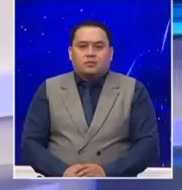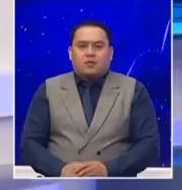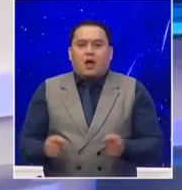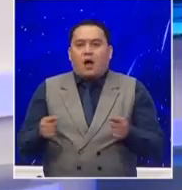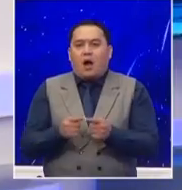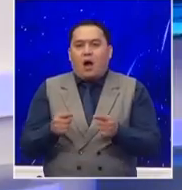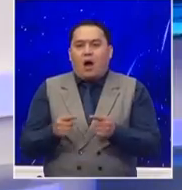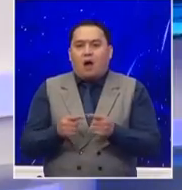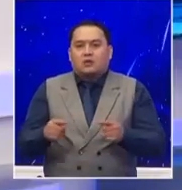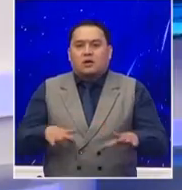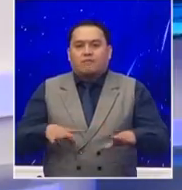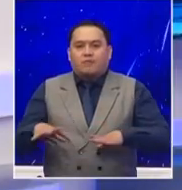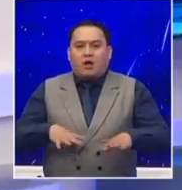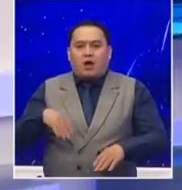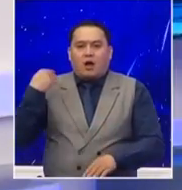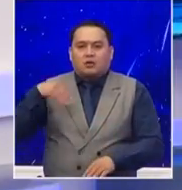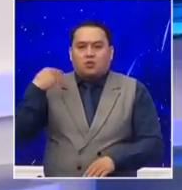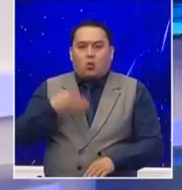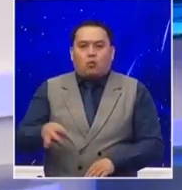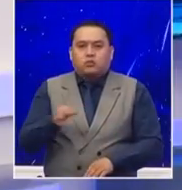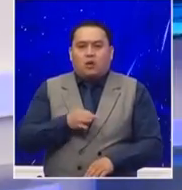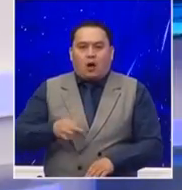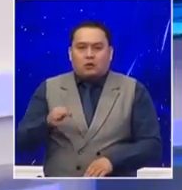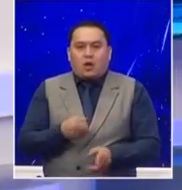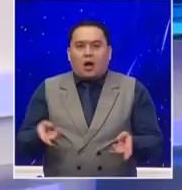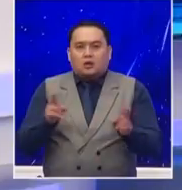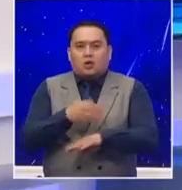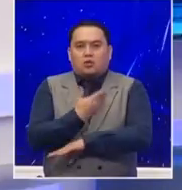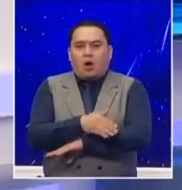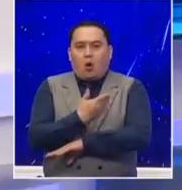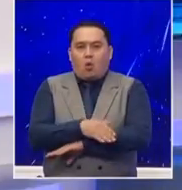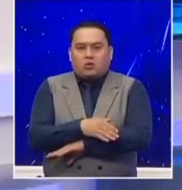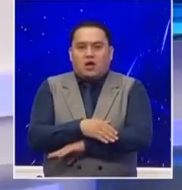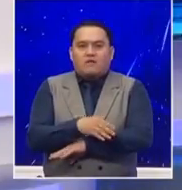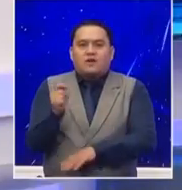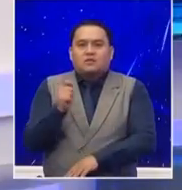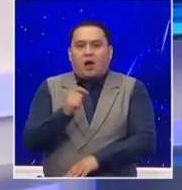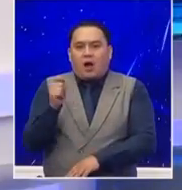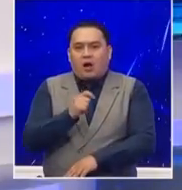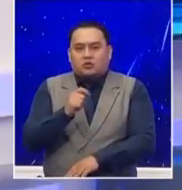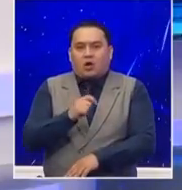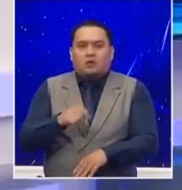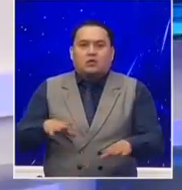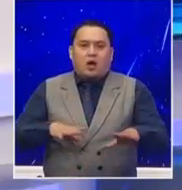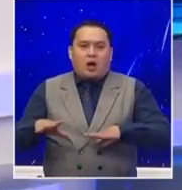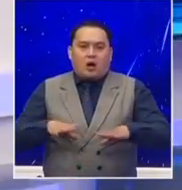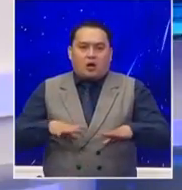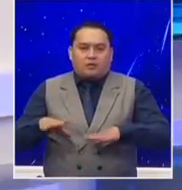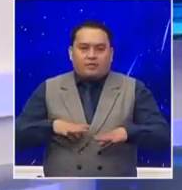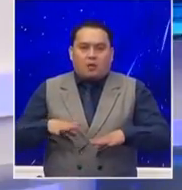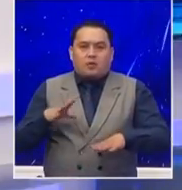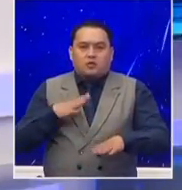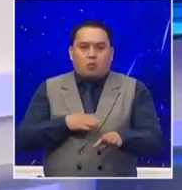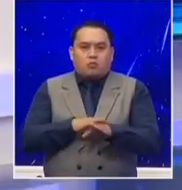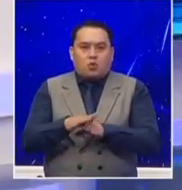Десятки арендаторов крытого рынка в Актюбинской области буквально остались на улице. В минувшие выходные торговый павильон в городе Канды-Агаш